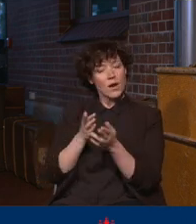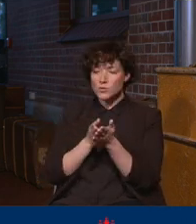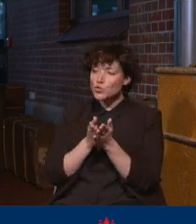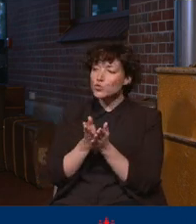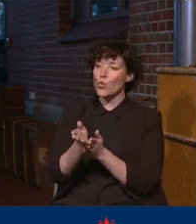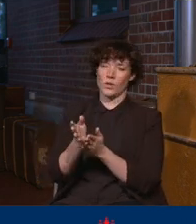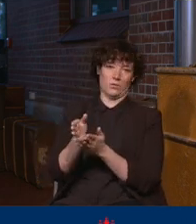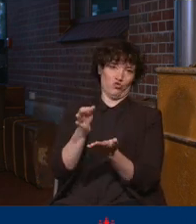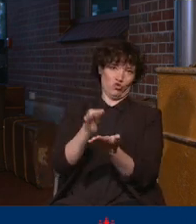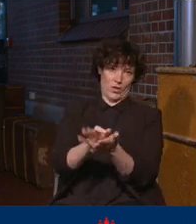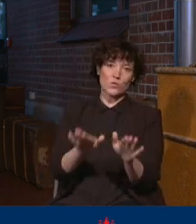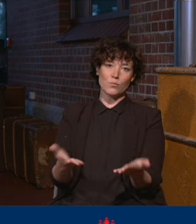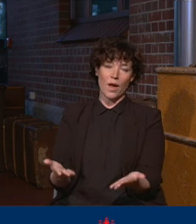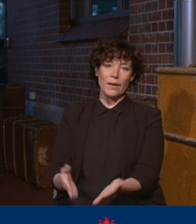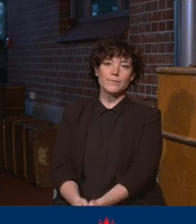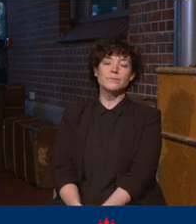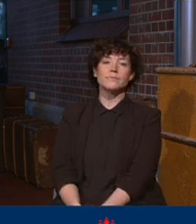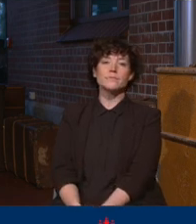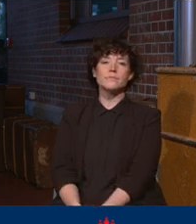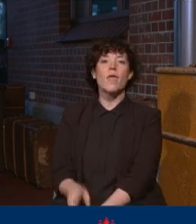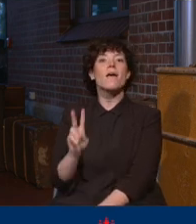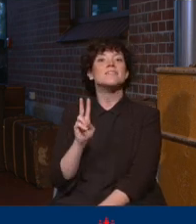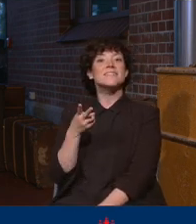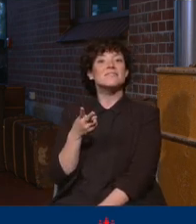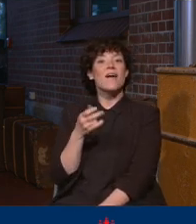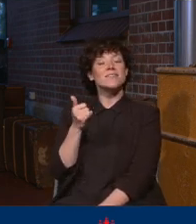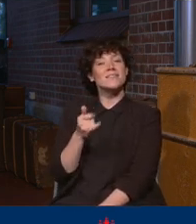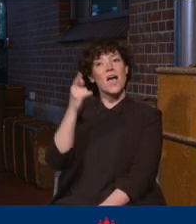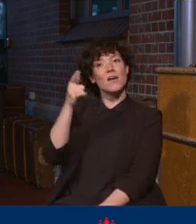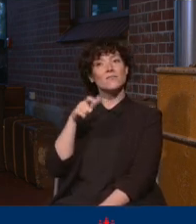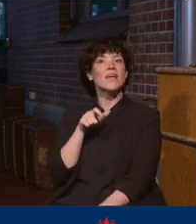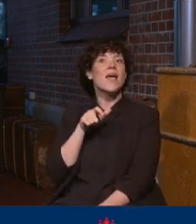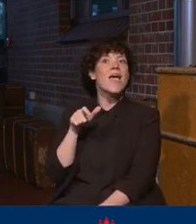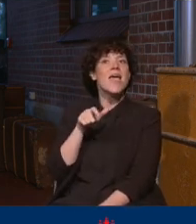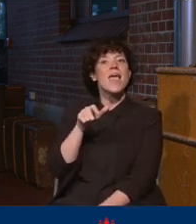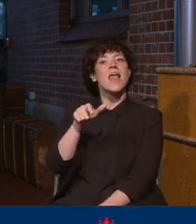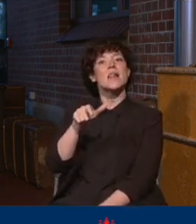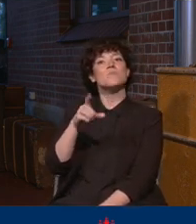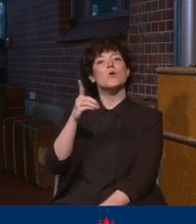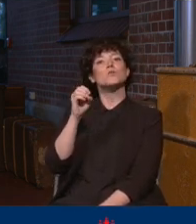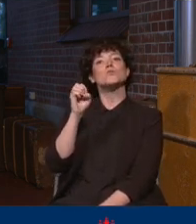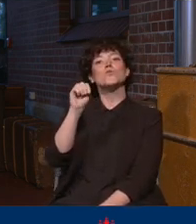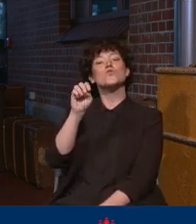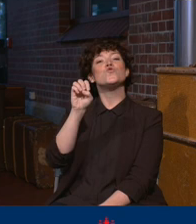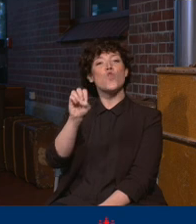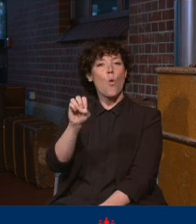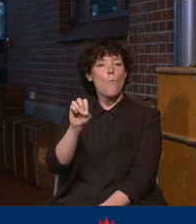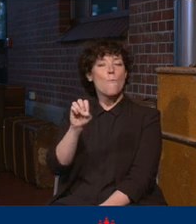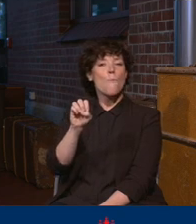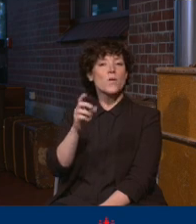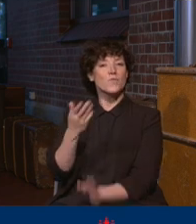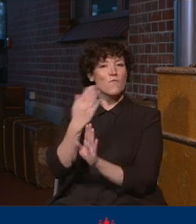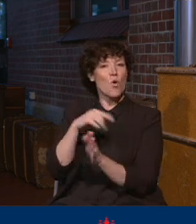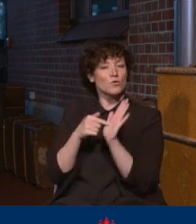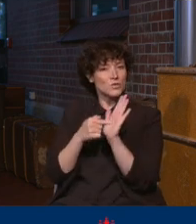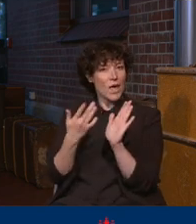verbleibt das zweite jahr der elb dohmen den ich ja noch vor hin ganz zu anfang märz eine erste planung die idee gezeigt habe das